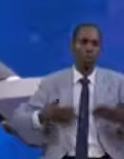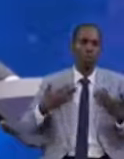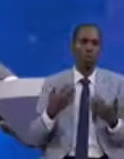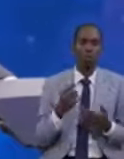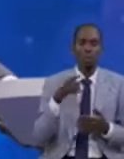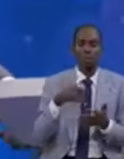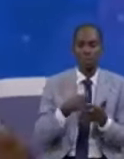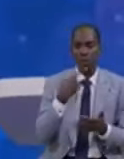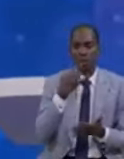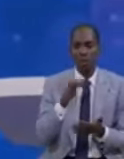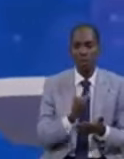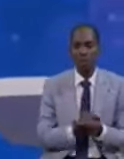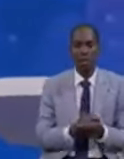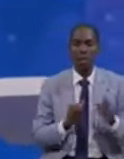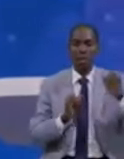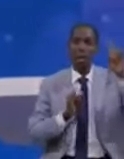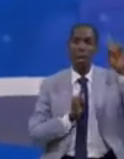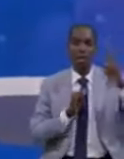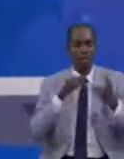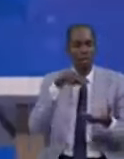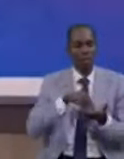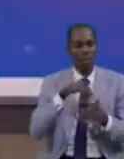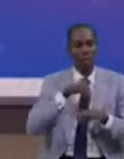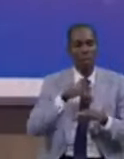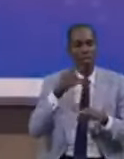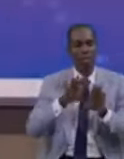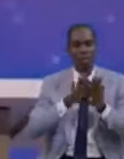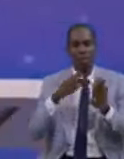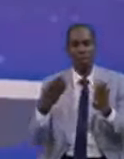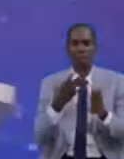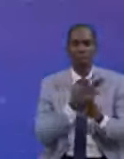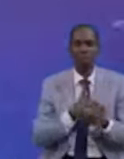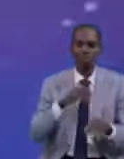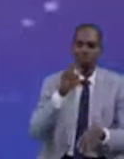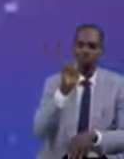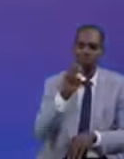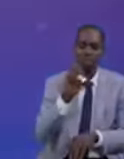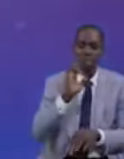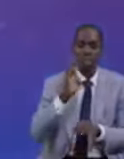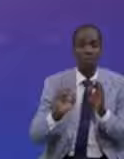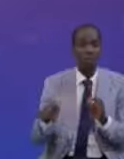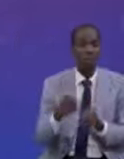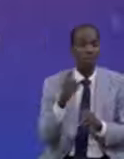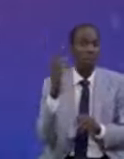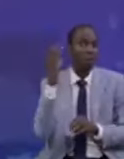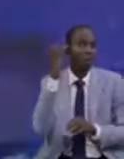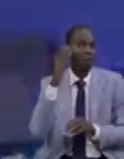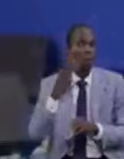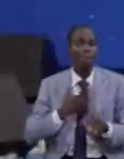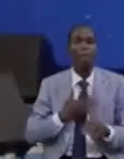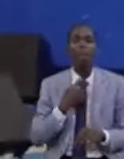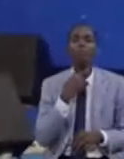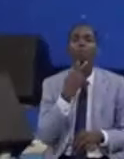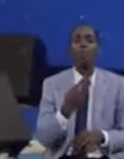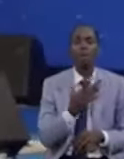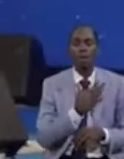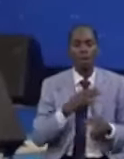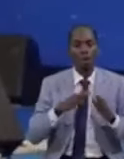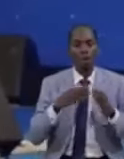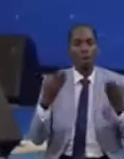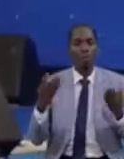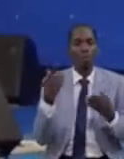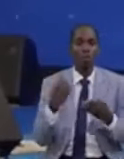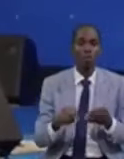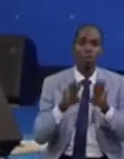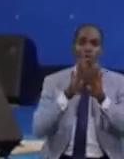je me tiens à la porte et je frappe si quelqu'un entend ma voix et ouvre la porte